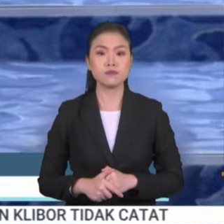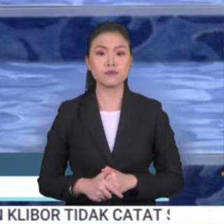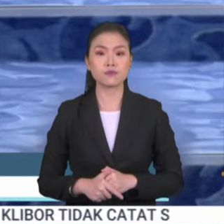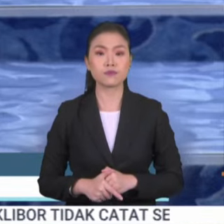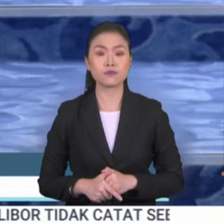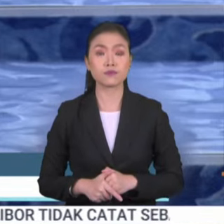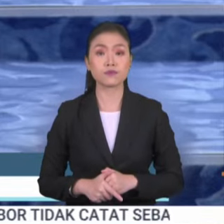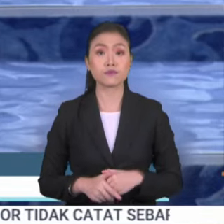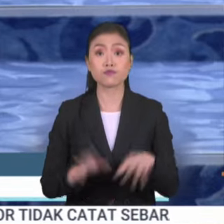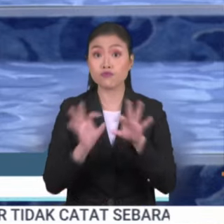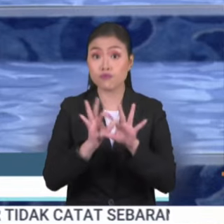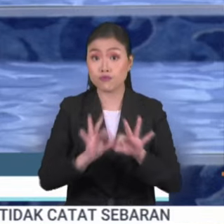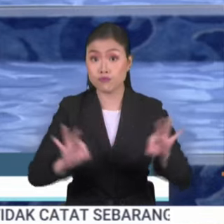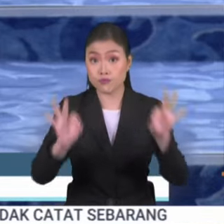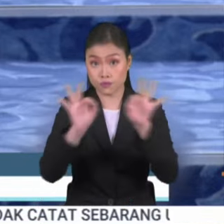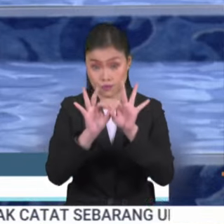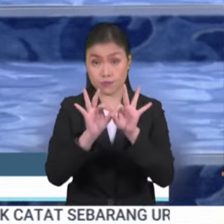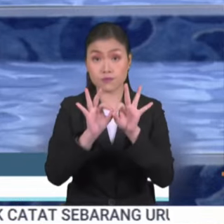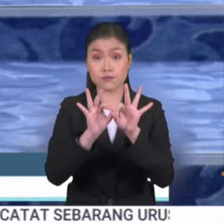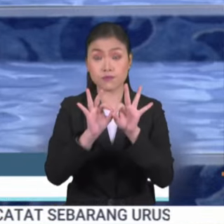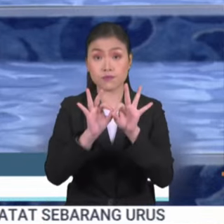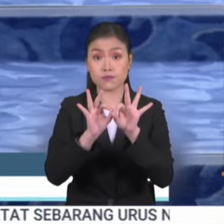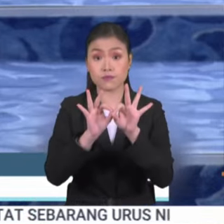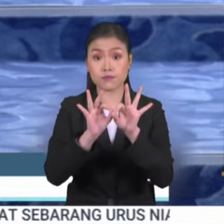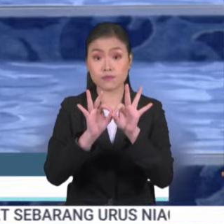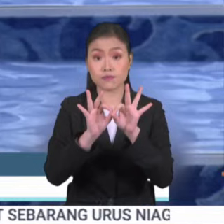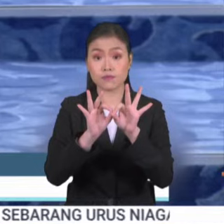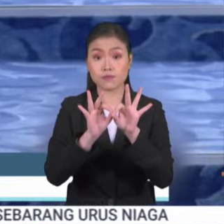Tapi yang penting di sini diketahui ialah bahawa